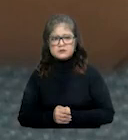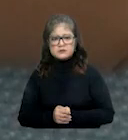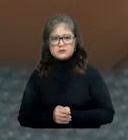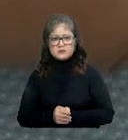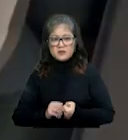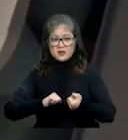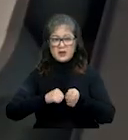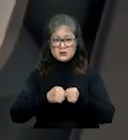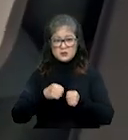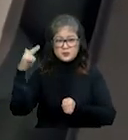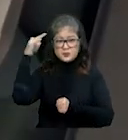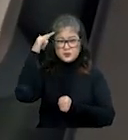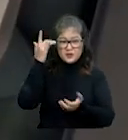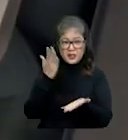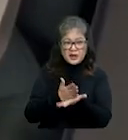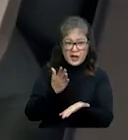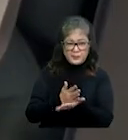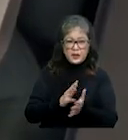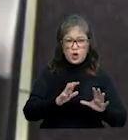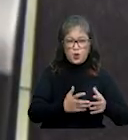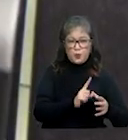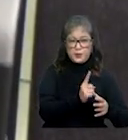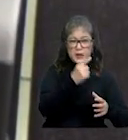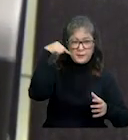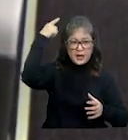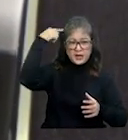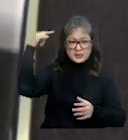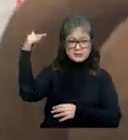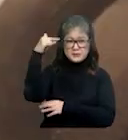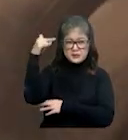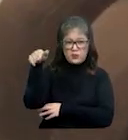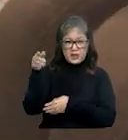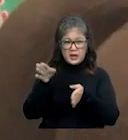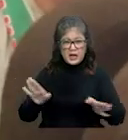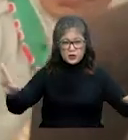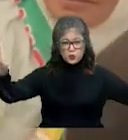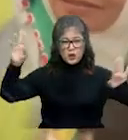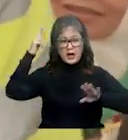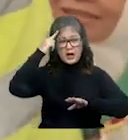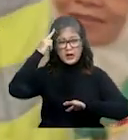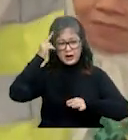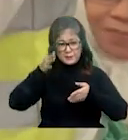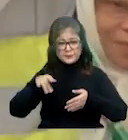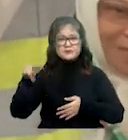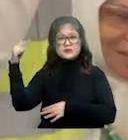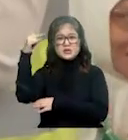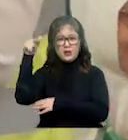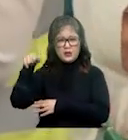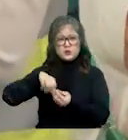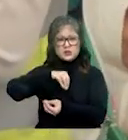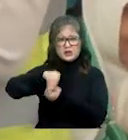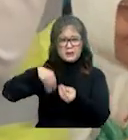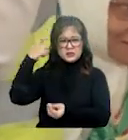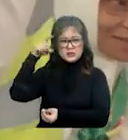Kasus keterlambatan penerbangan pada gelombang pertama haji dilakukan pesawat maskapai Garuda dan Saudi Airlines berdampak luas. Jemaah